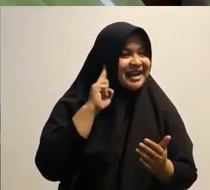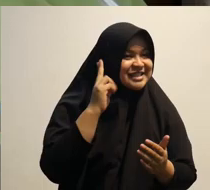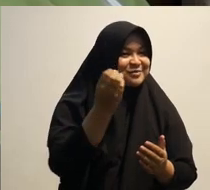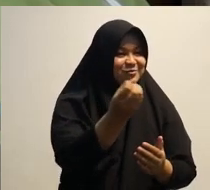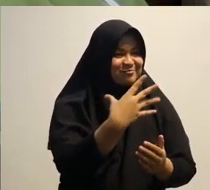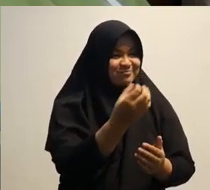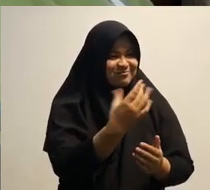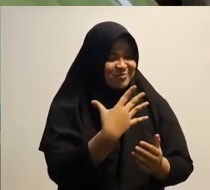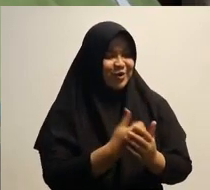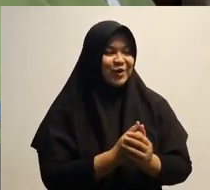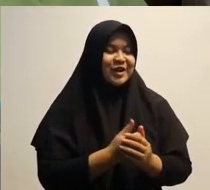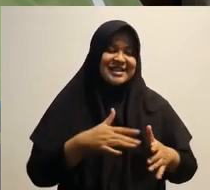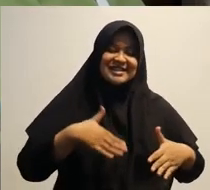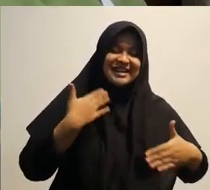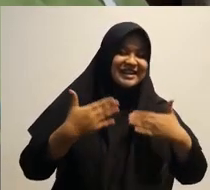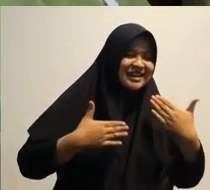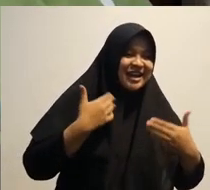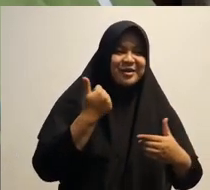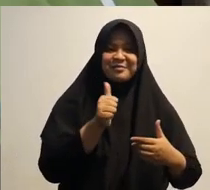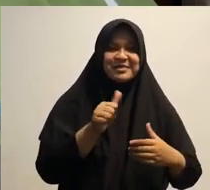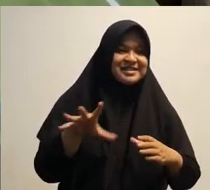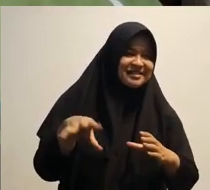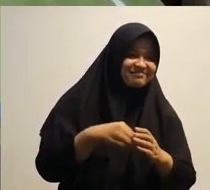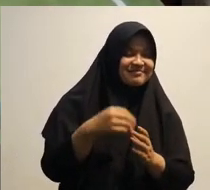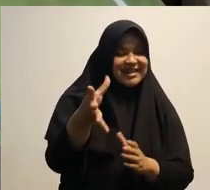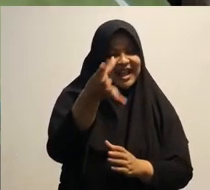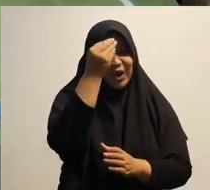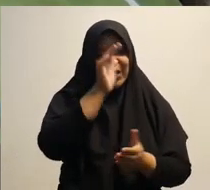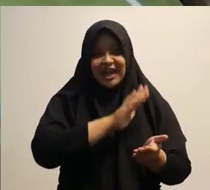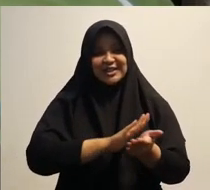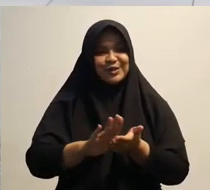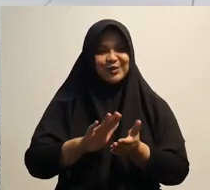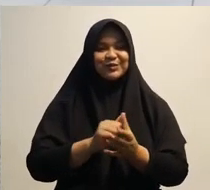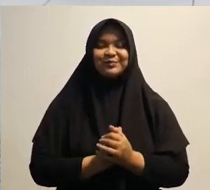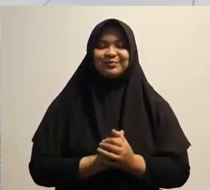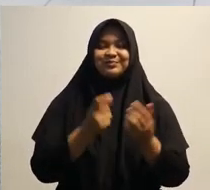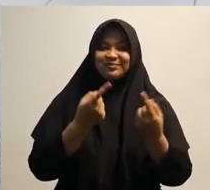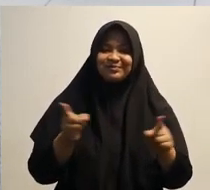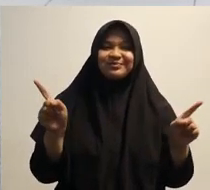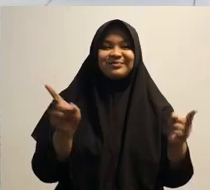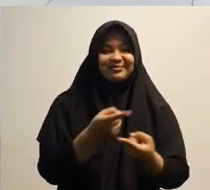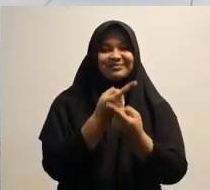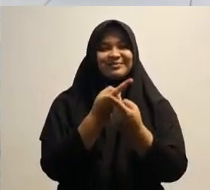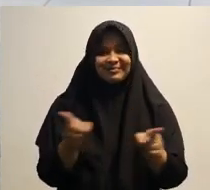udah diajakin. Saya senang bisa nyatik. Jadi gue langsung tau. Iya.